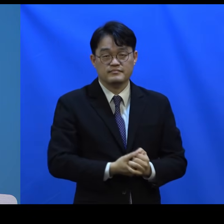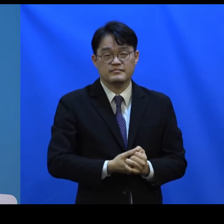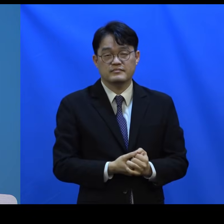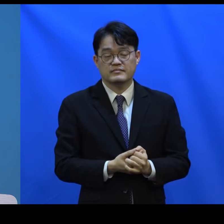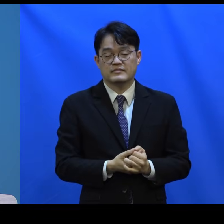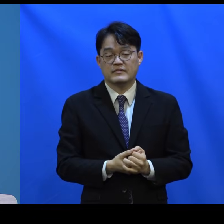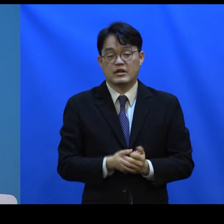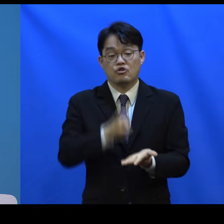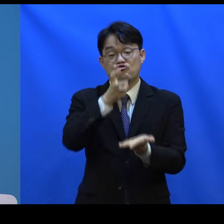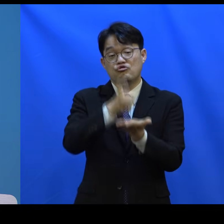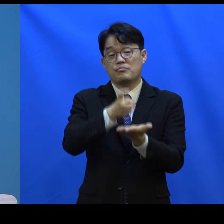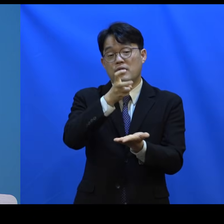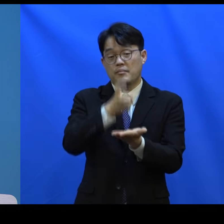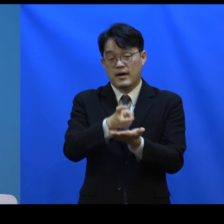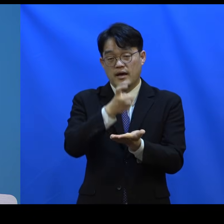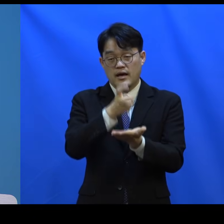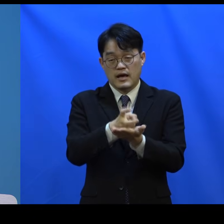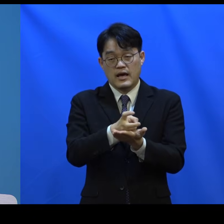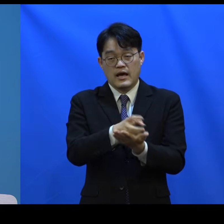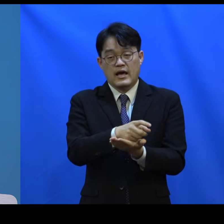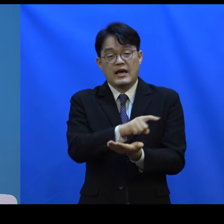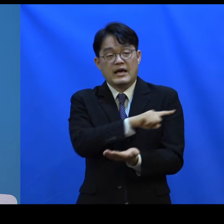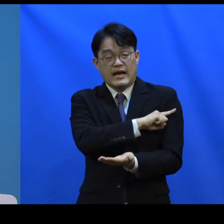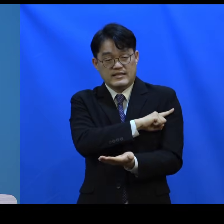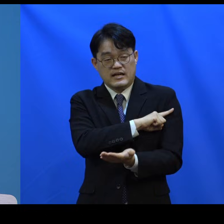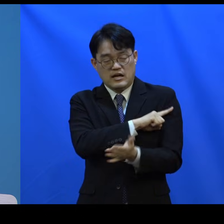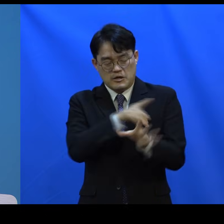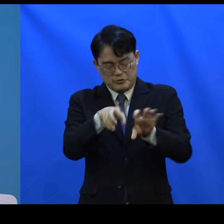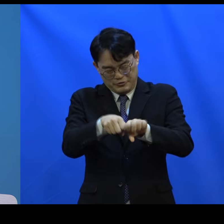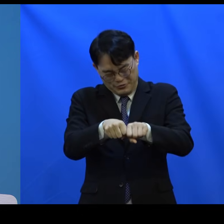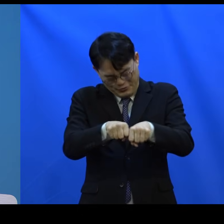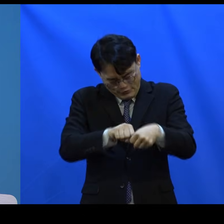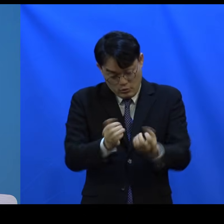한마디로 사랑이라는 거, 사랑. 사랑이다.